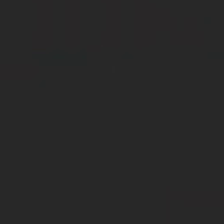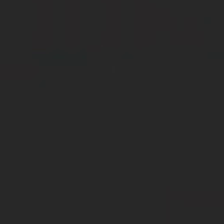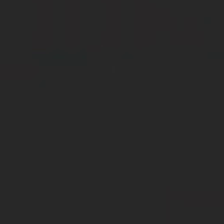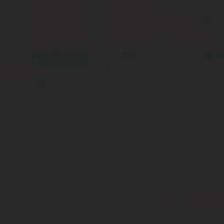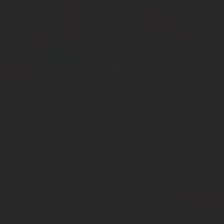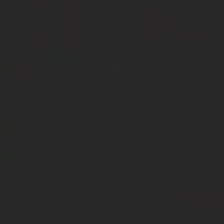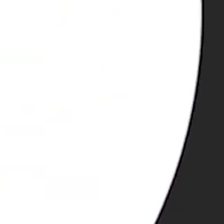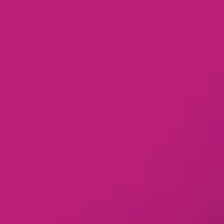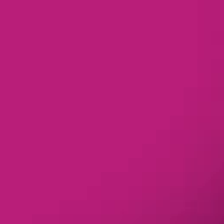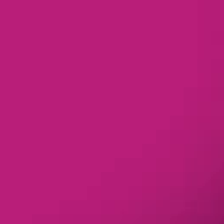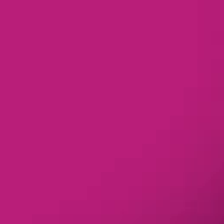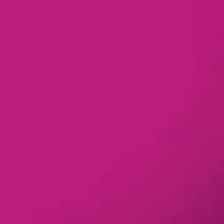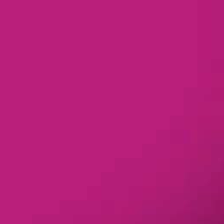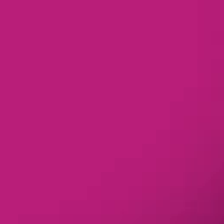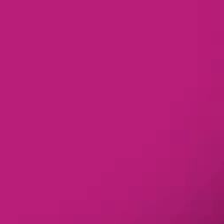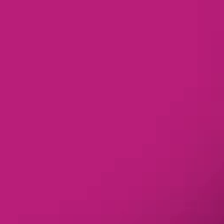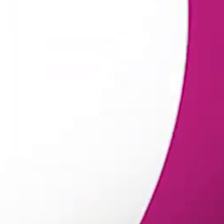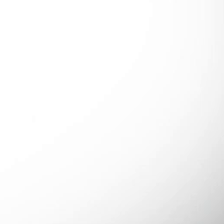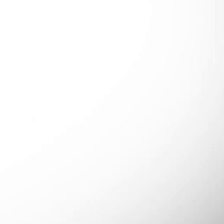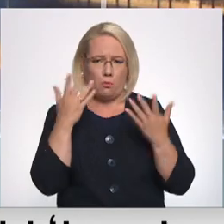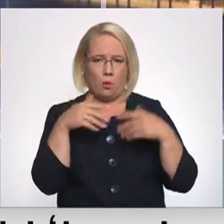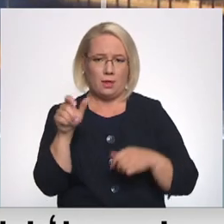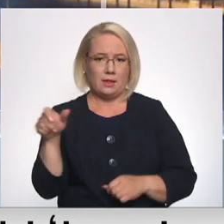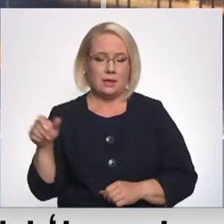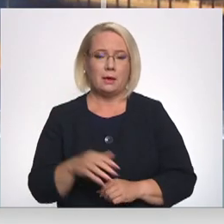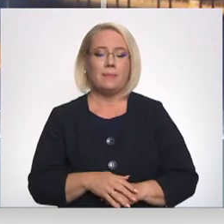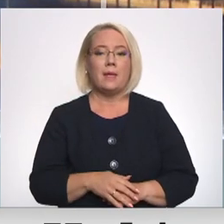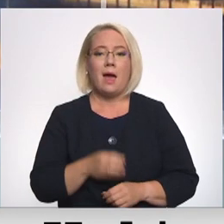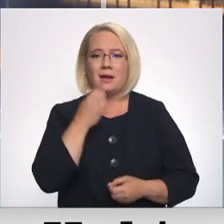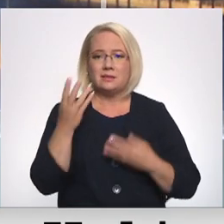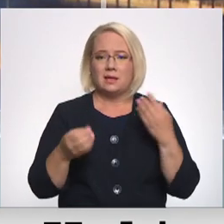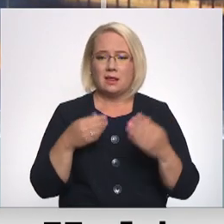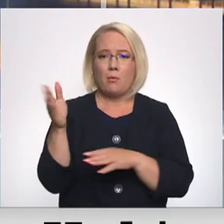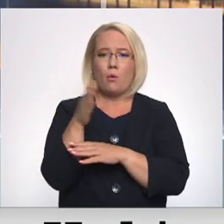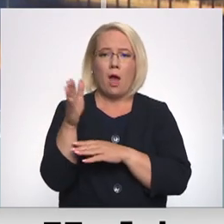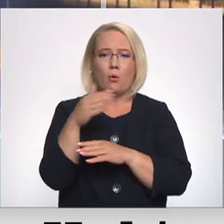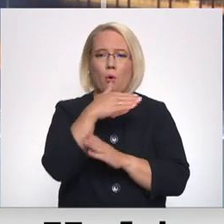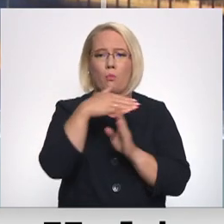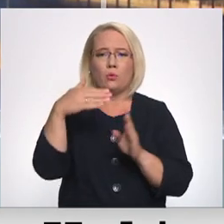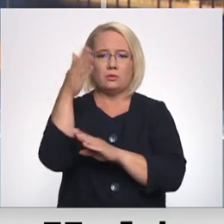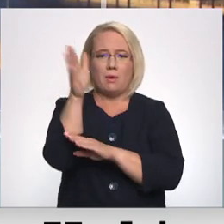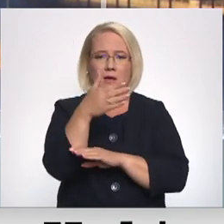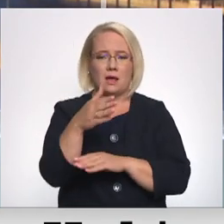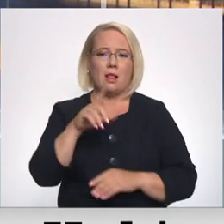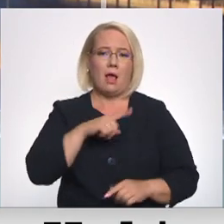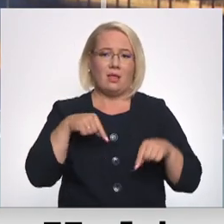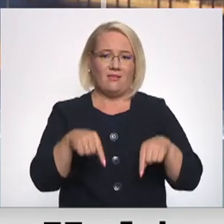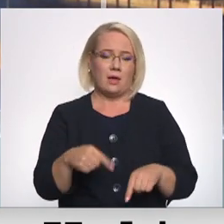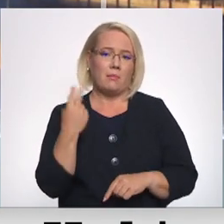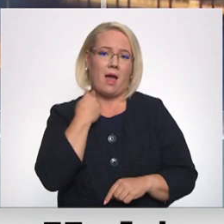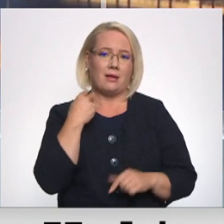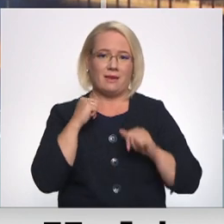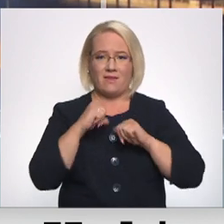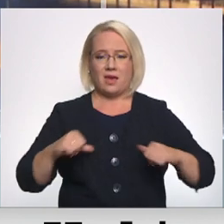Re, viss ēters ir te! Ar ziediem un karogu pusmastā arī Latvijā pie Lielbritānijas